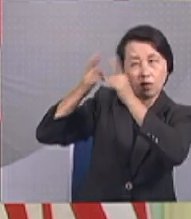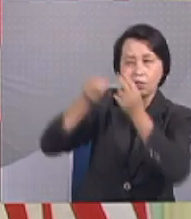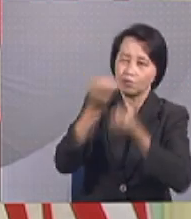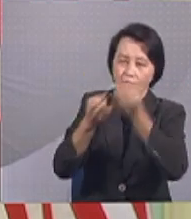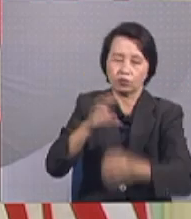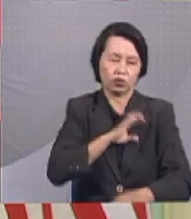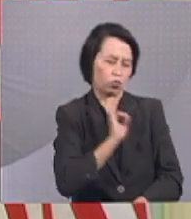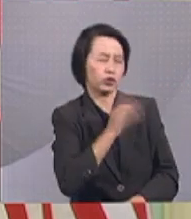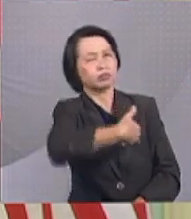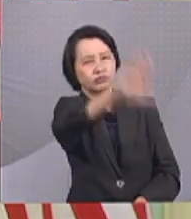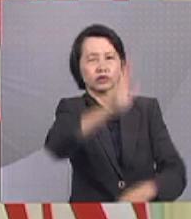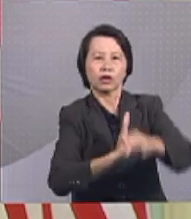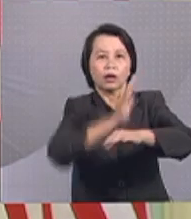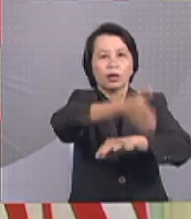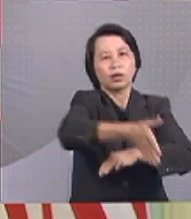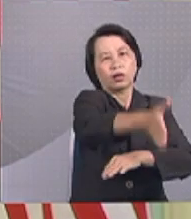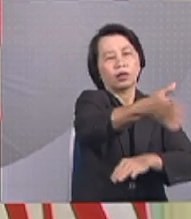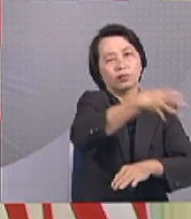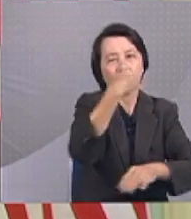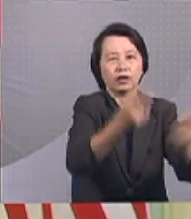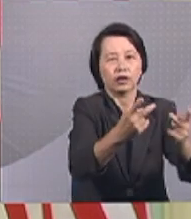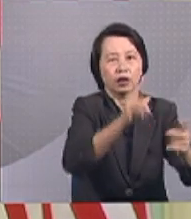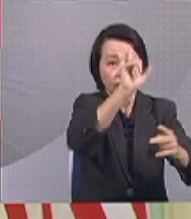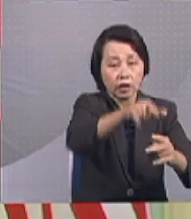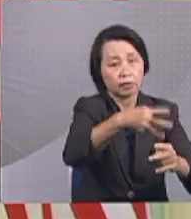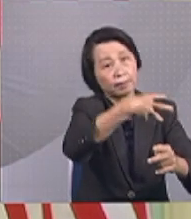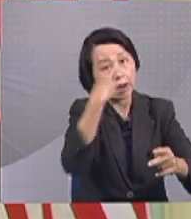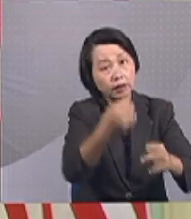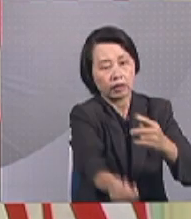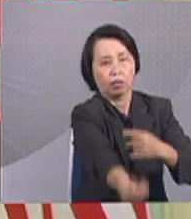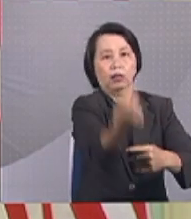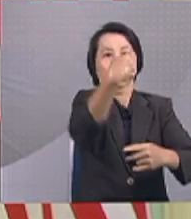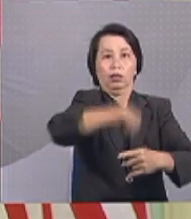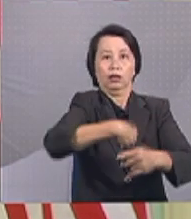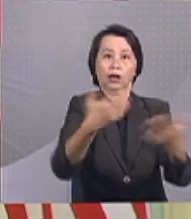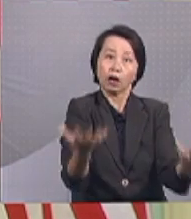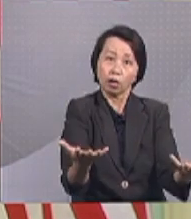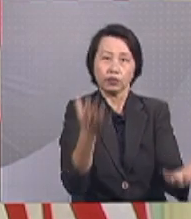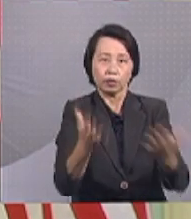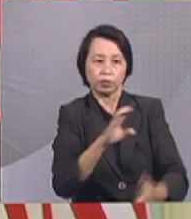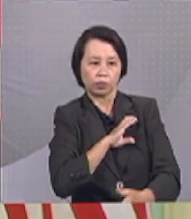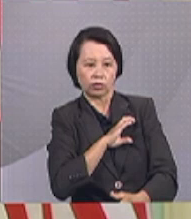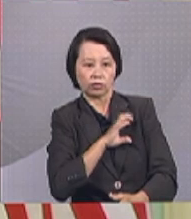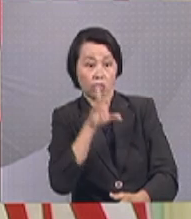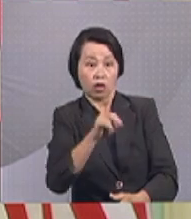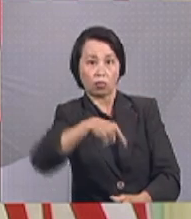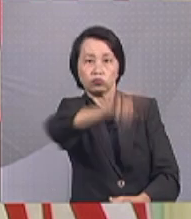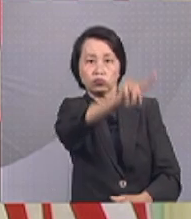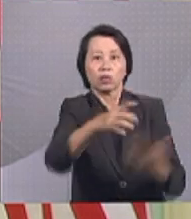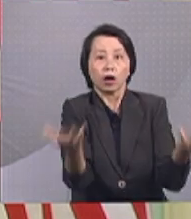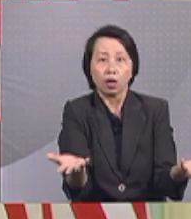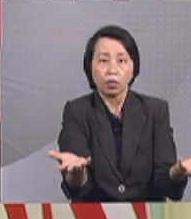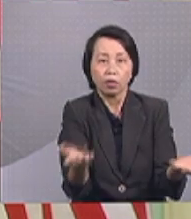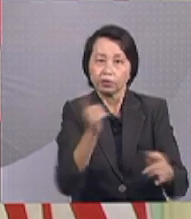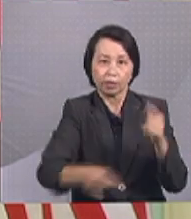oleh polis. Tetapi balik nanti juga mereka akan melalui sekatan jalan raya dan belum tentu boleh terlepas. Ya, tidak